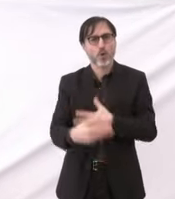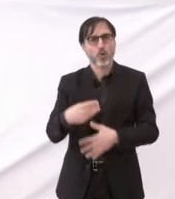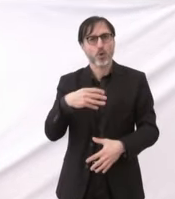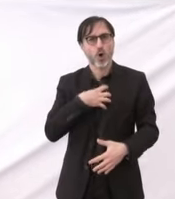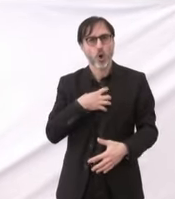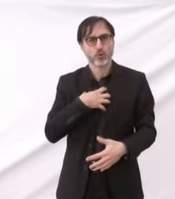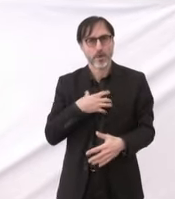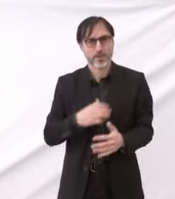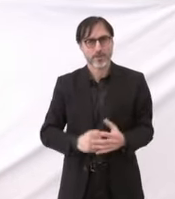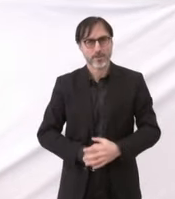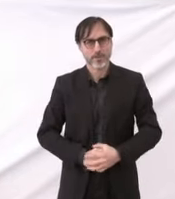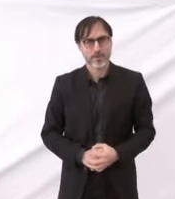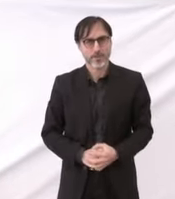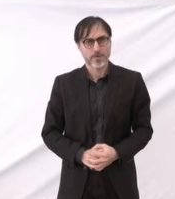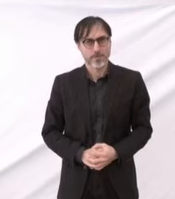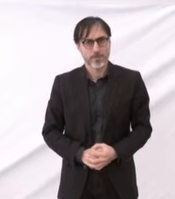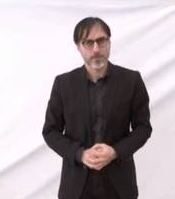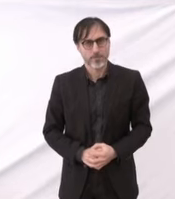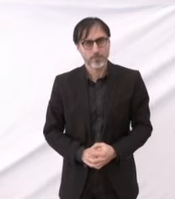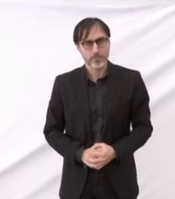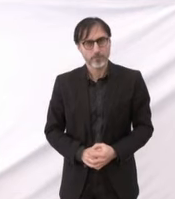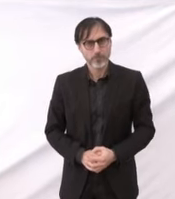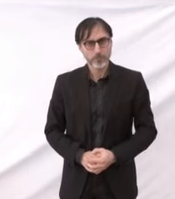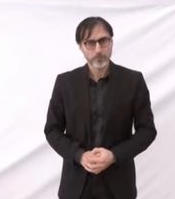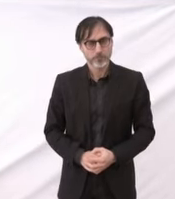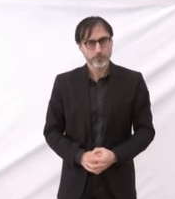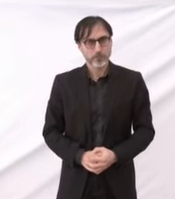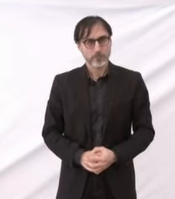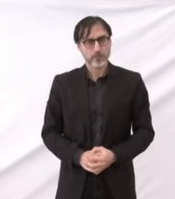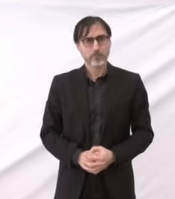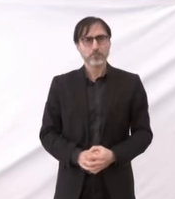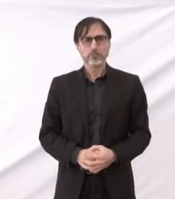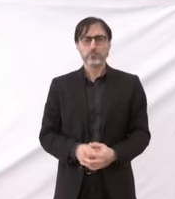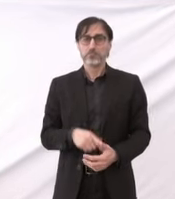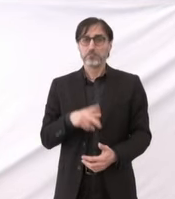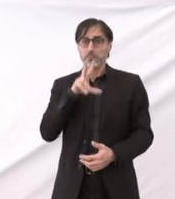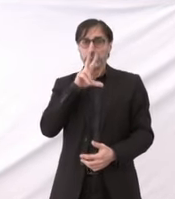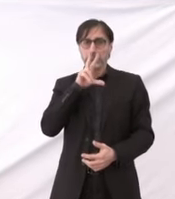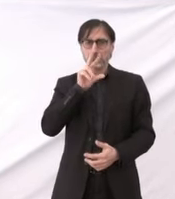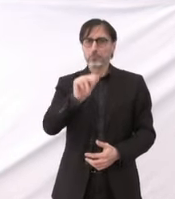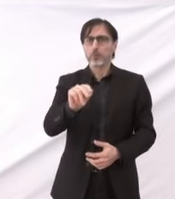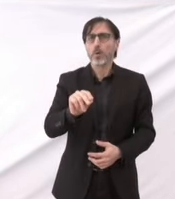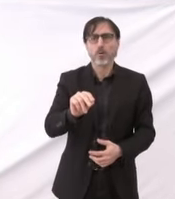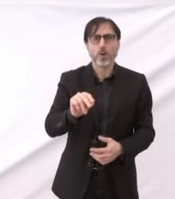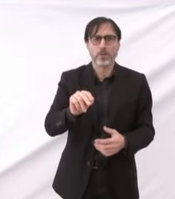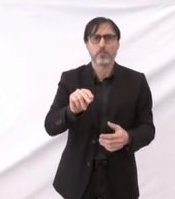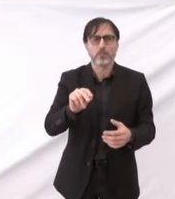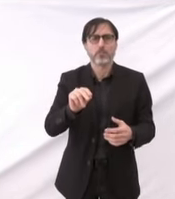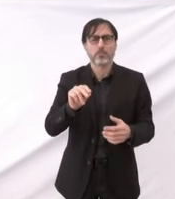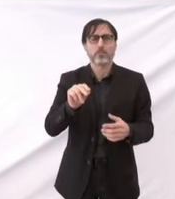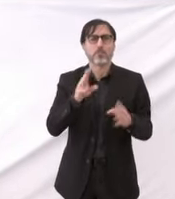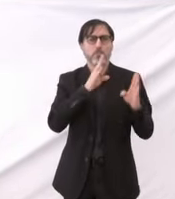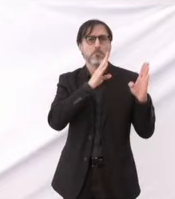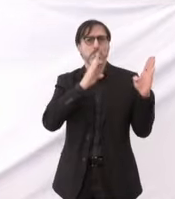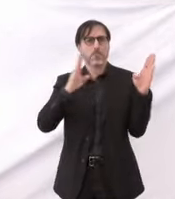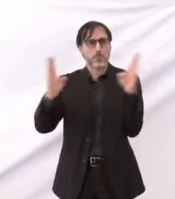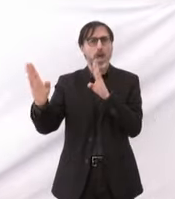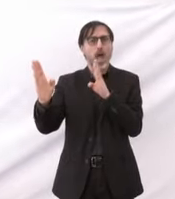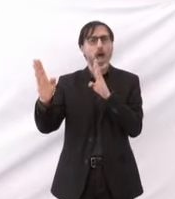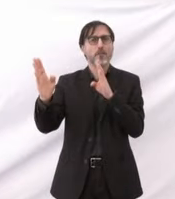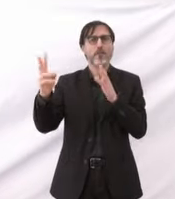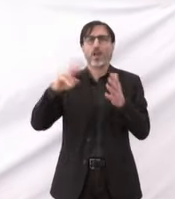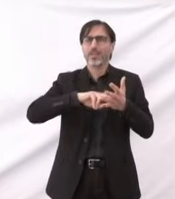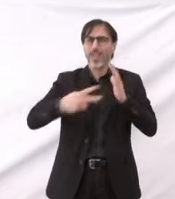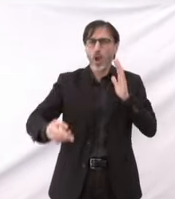coscienza. Ecco, ma parliamo delle mafie, ripeto, sempre più